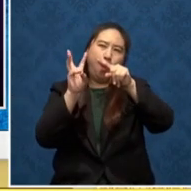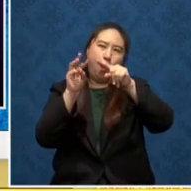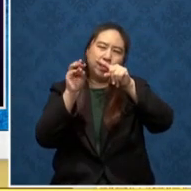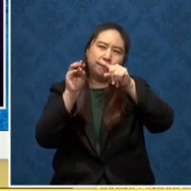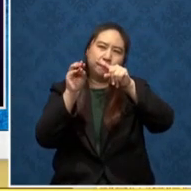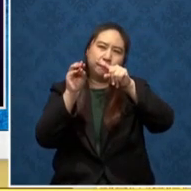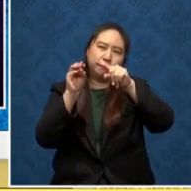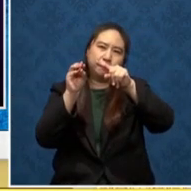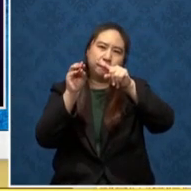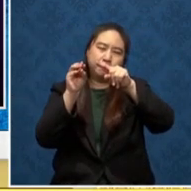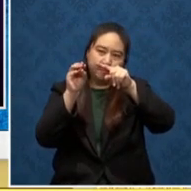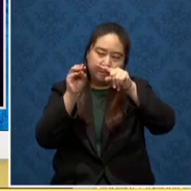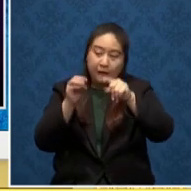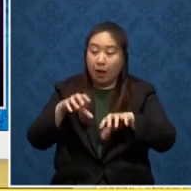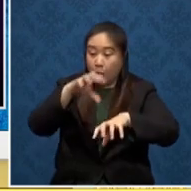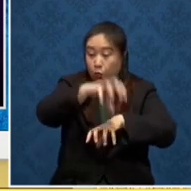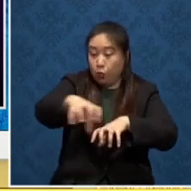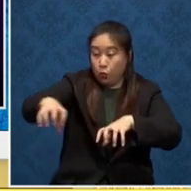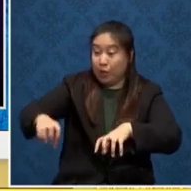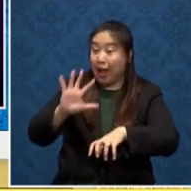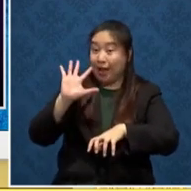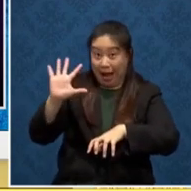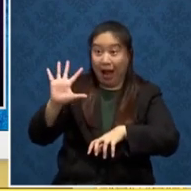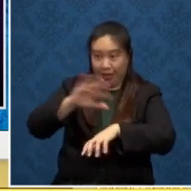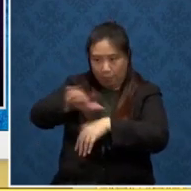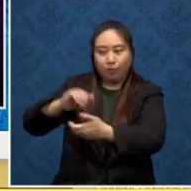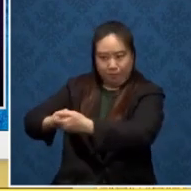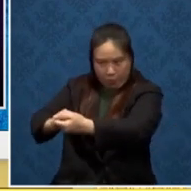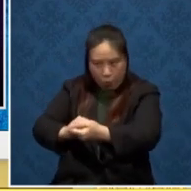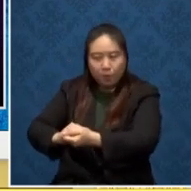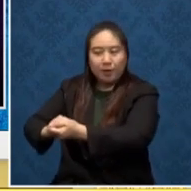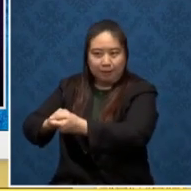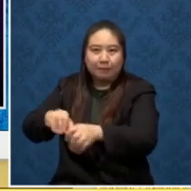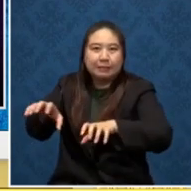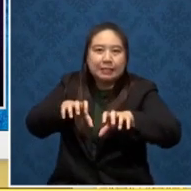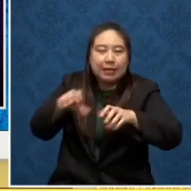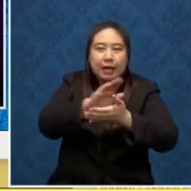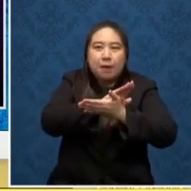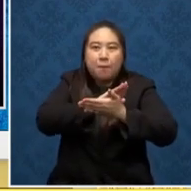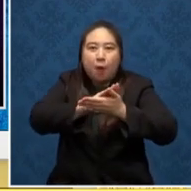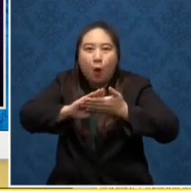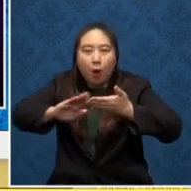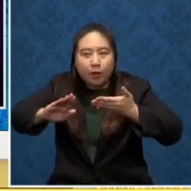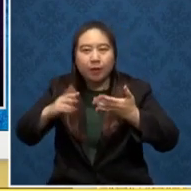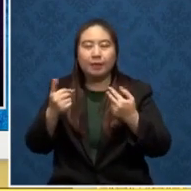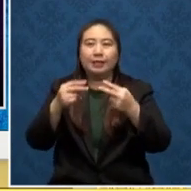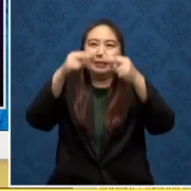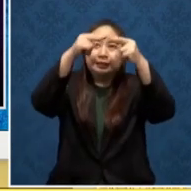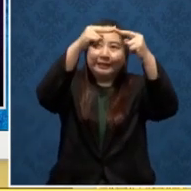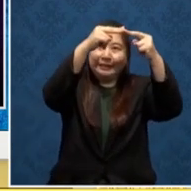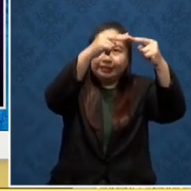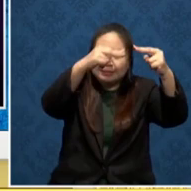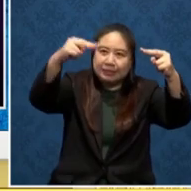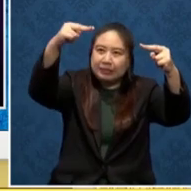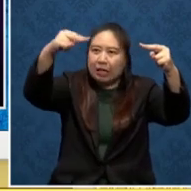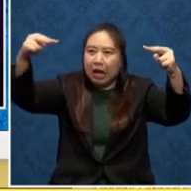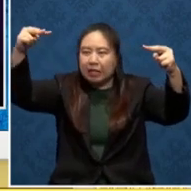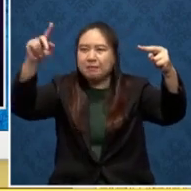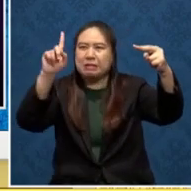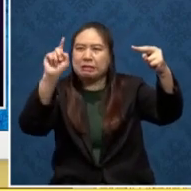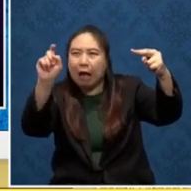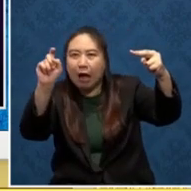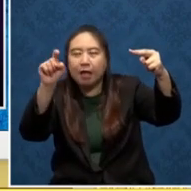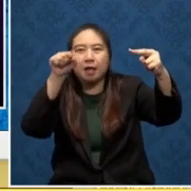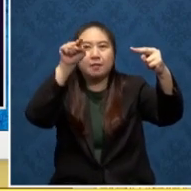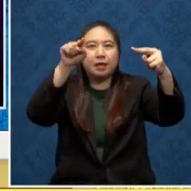ทำงานร่วมกนห้าหน่อยงานครัท่ปทานครับจัดระเบียบสายนำสายตายไม่วาจะเป็นสายสื่อสารสาย C